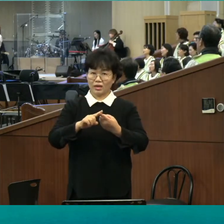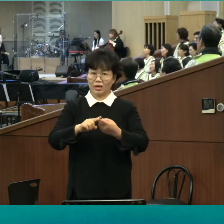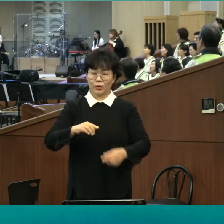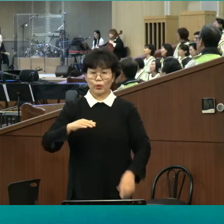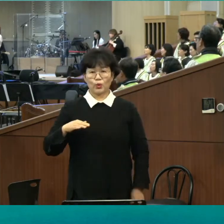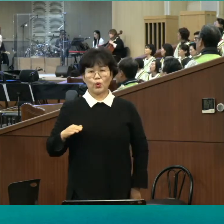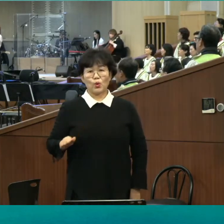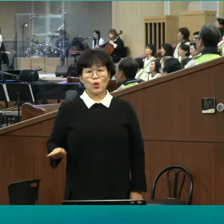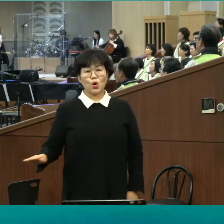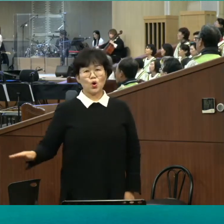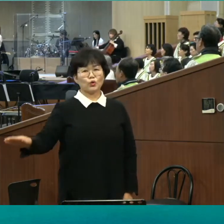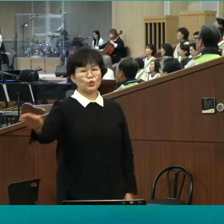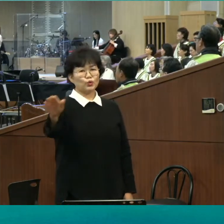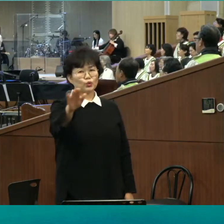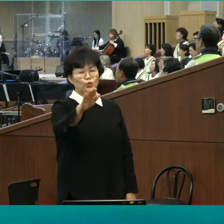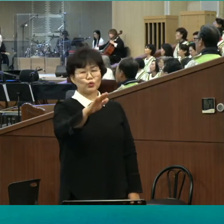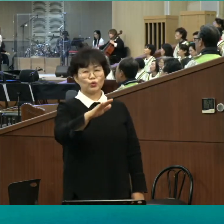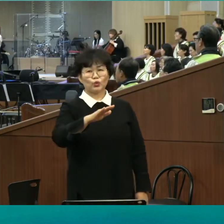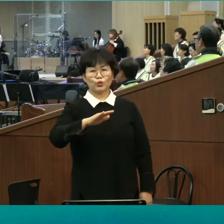능력대로